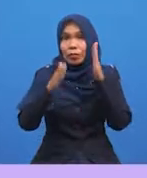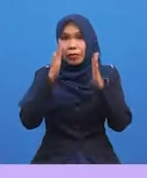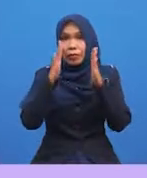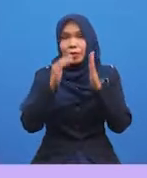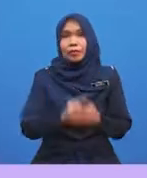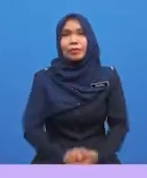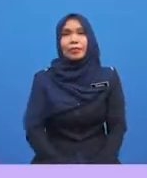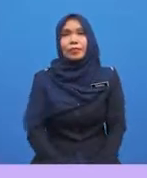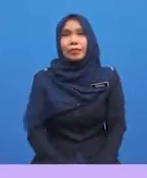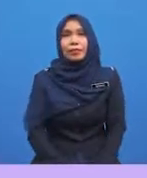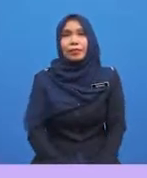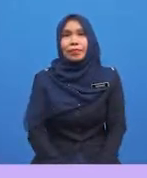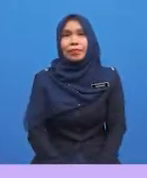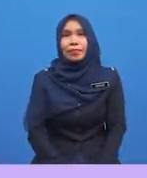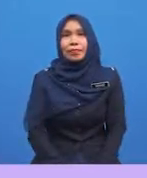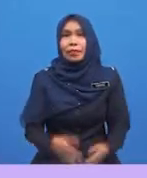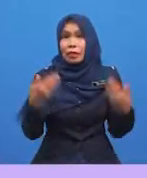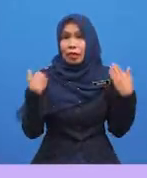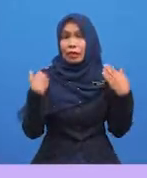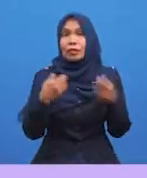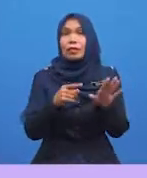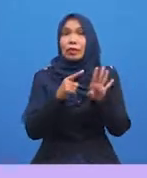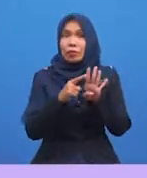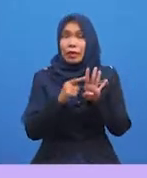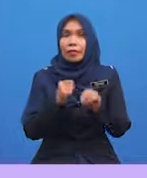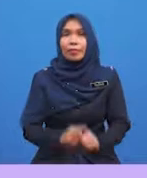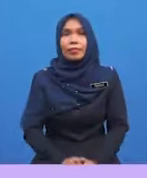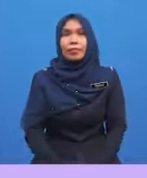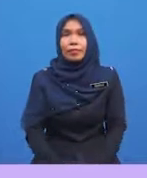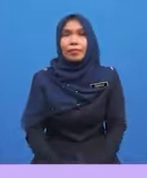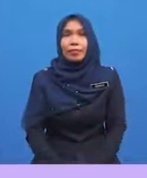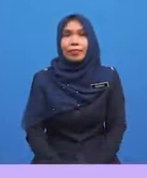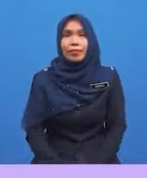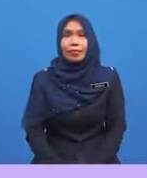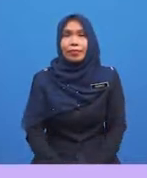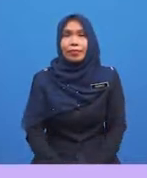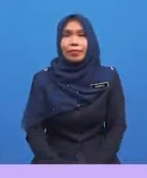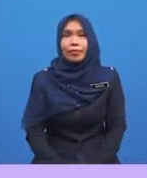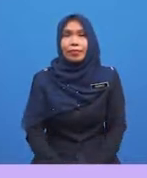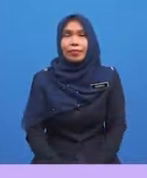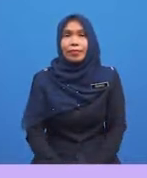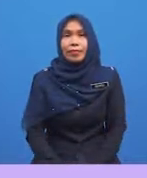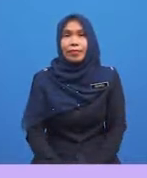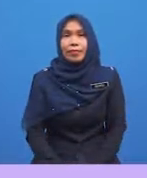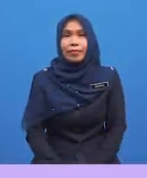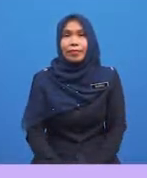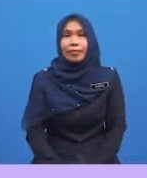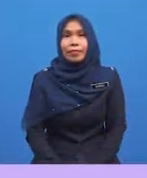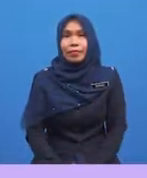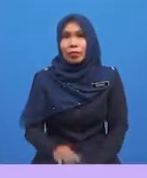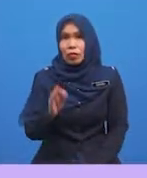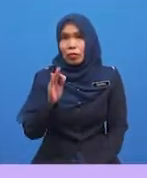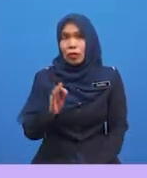Murid-murid, terdapat empat faktor yang mempengaruhi taburan penduduk Malaysia, iaitu